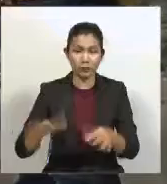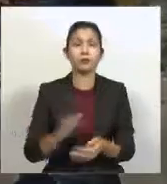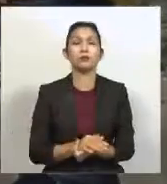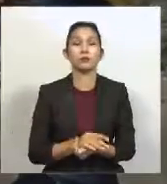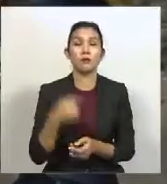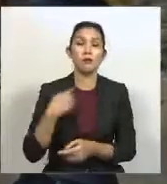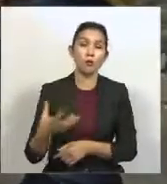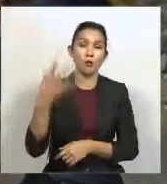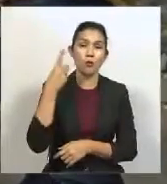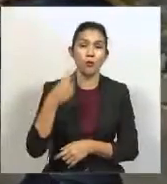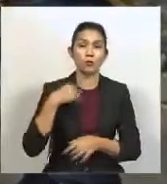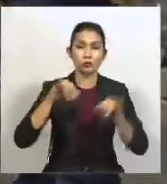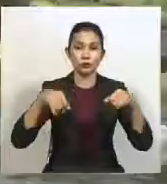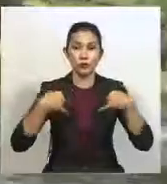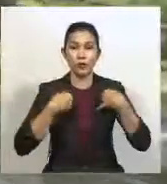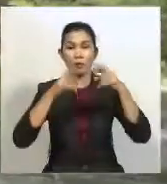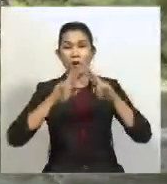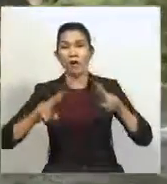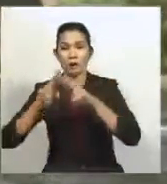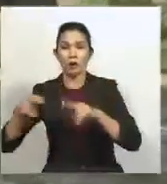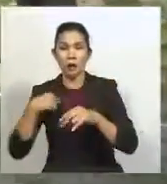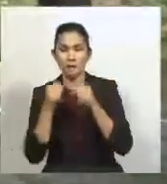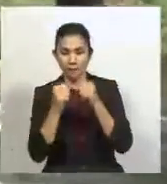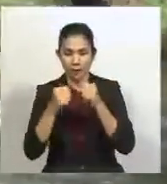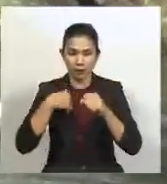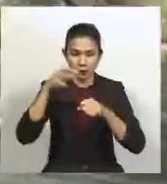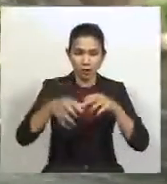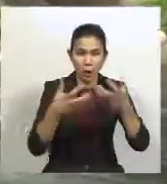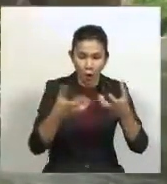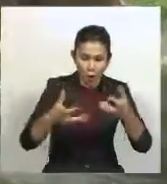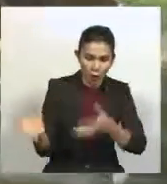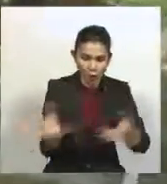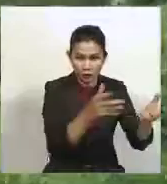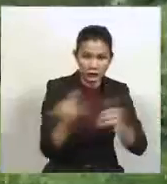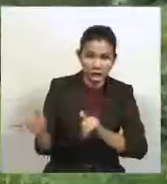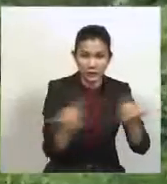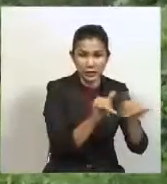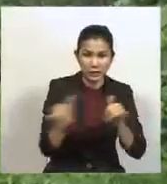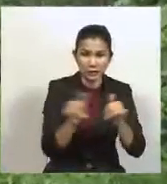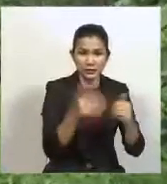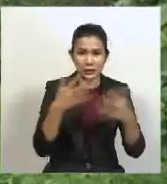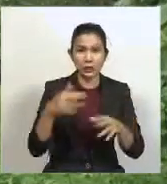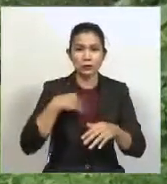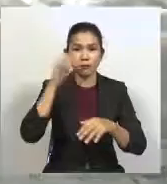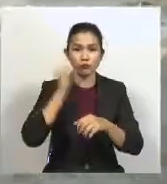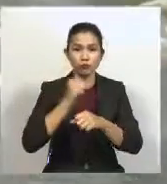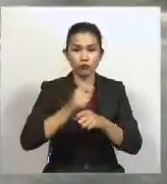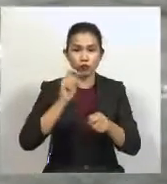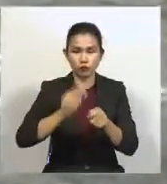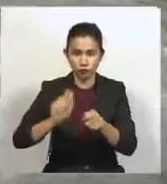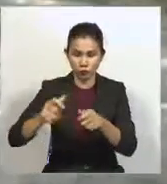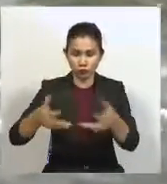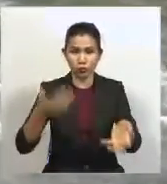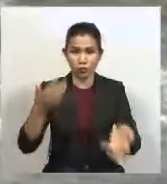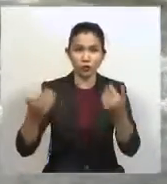ค่ะเมื่อวานนี้เนี่ยบรรดาผู้ประกอบการร้านค้าก็ทยอยเข้ามาเก็บของที่เอามาวางไว้บนพื้นคอนกรีตก่อนที่จะเริ่มทำการรื้อ